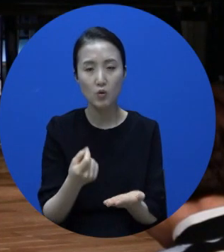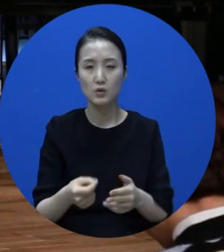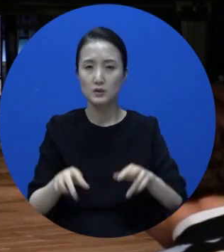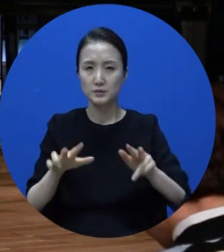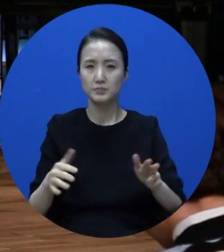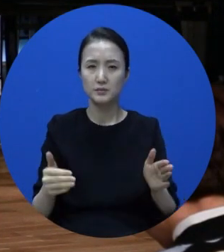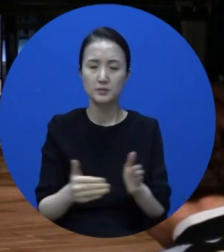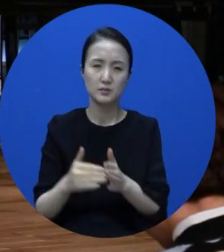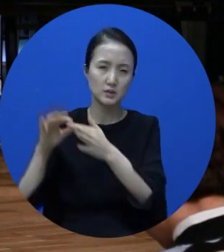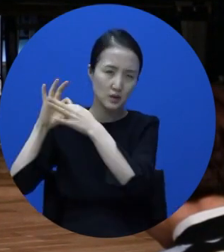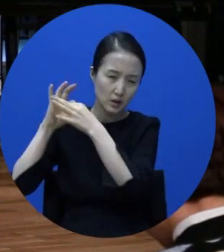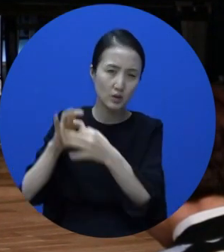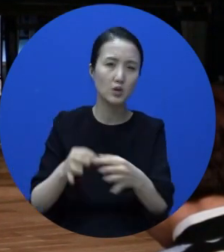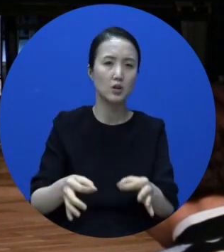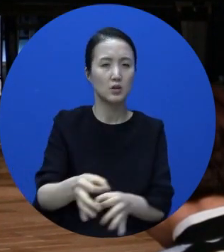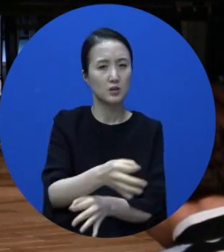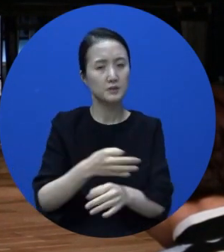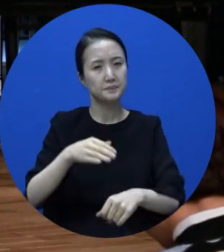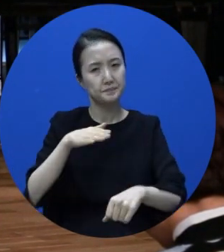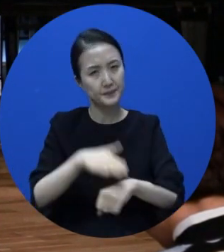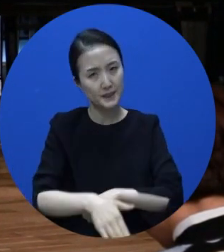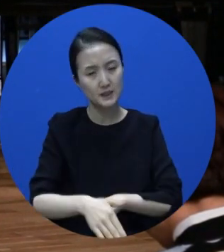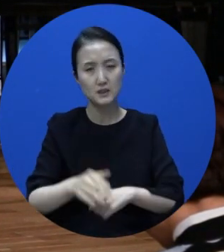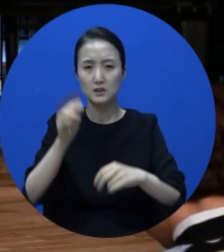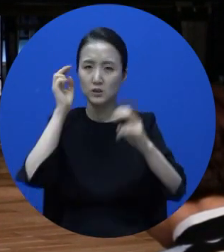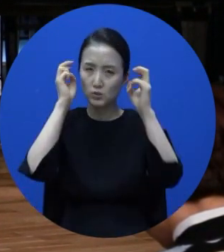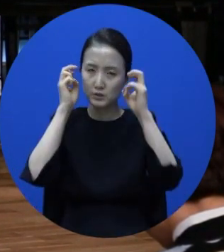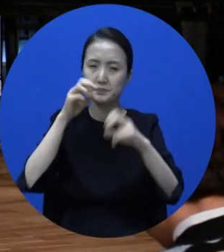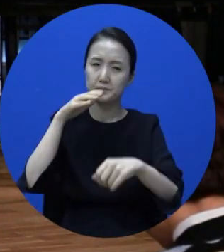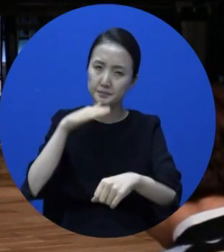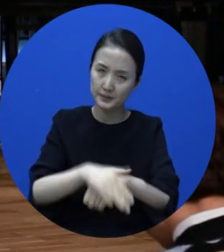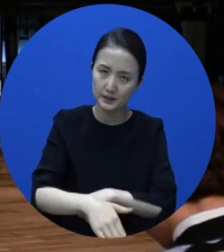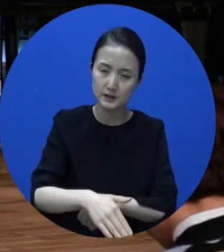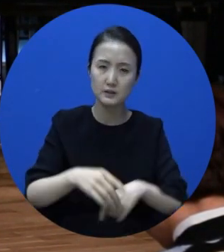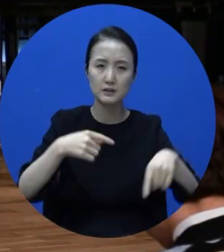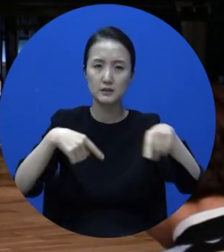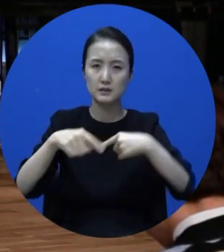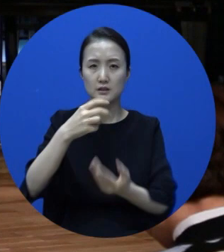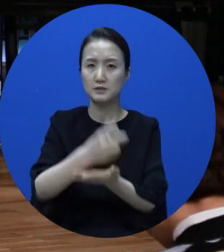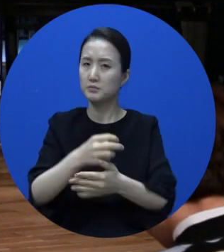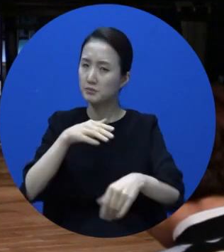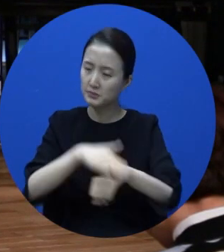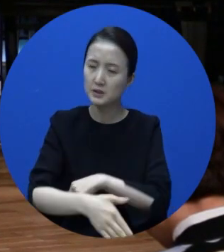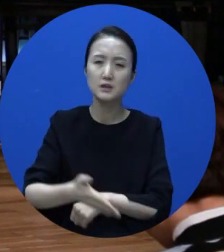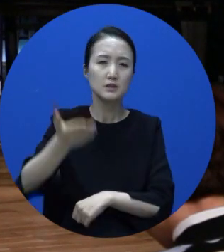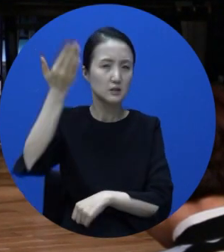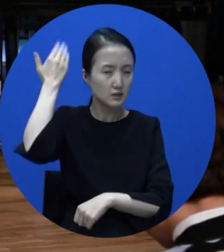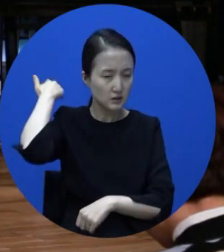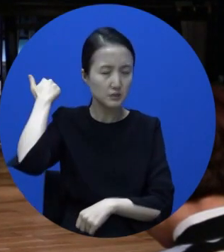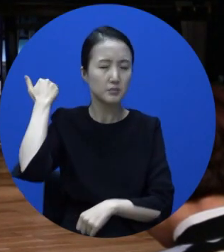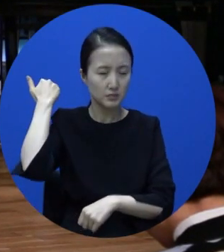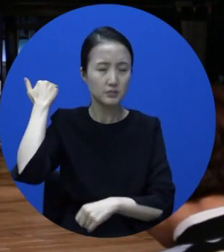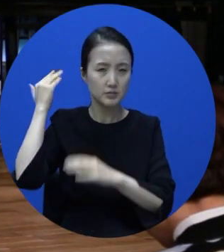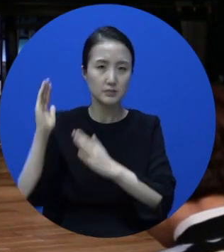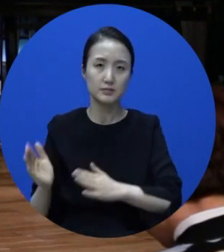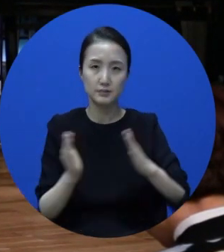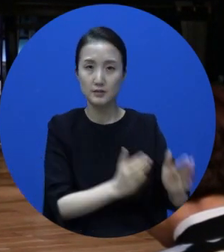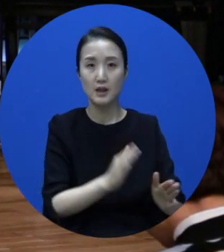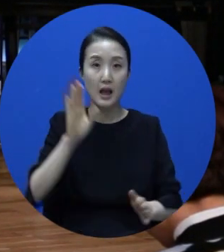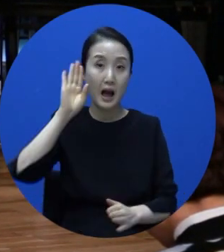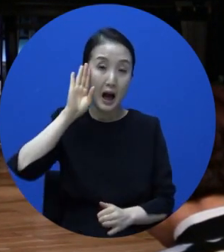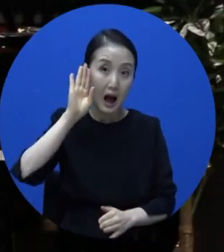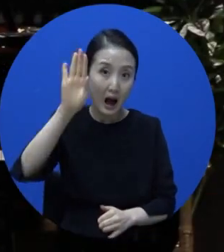지금까지 어떤 방식으로 살아왔고 어떤 방식으로 경영 했고 어떤 방식으로 정책 의사결정을 했을지 모르겠지만